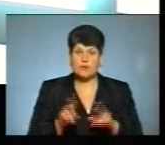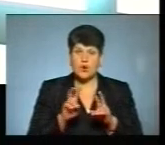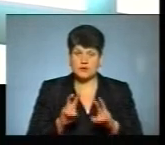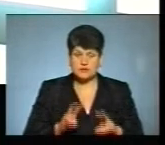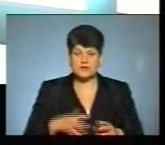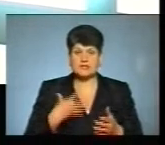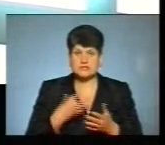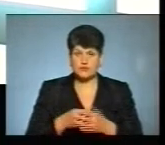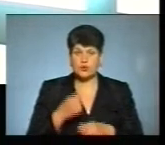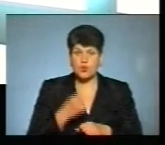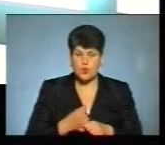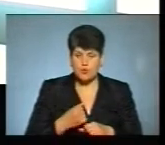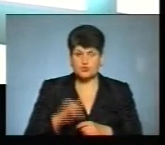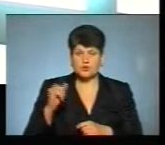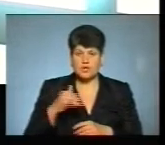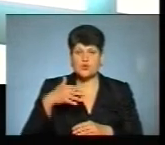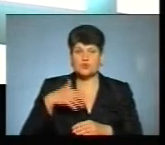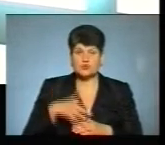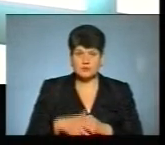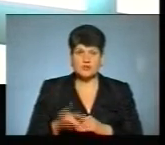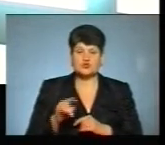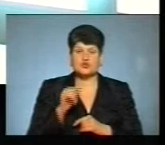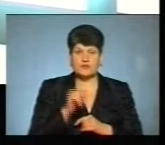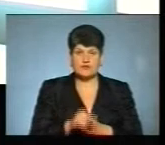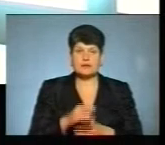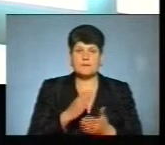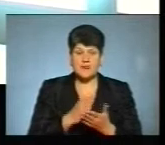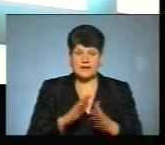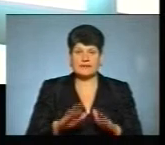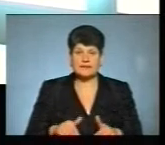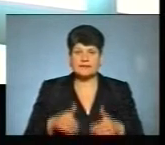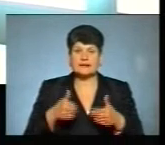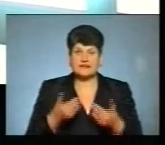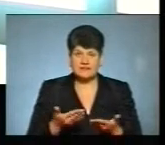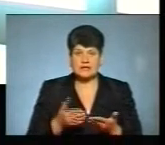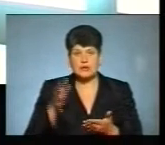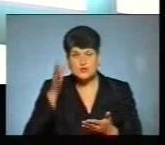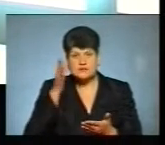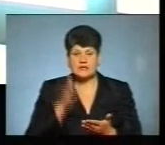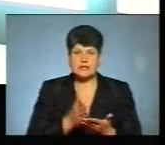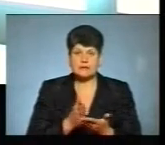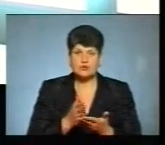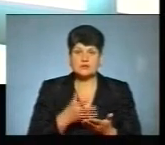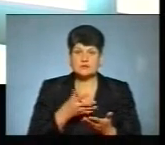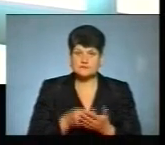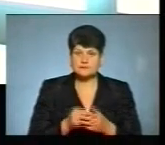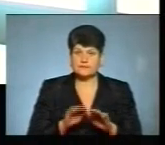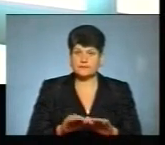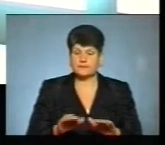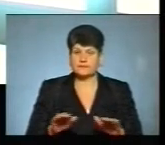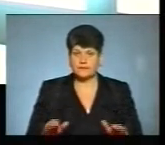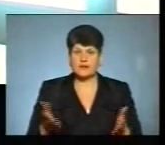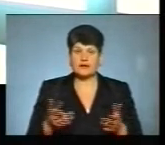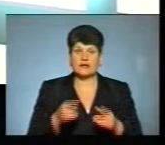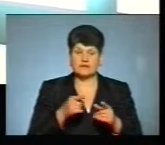свою роботу і розуміти, що він має таки надавати освітні послуги своїм учням, яких